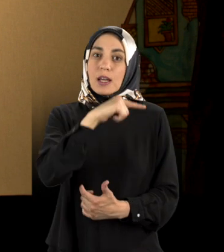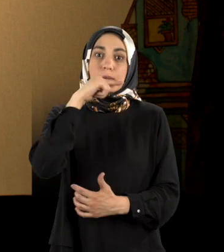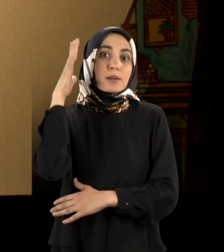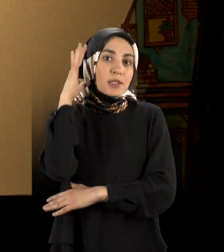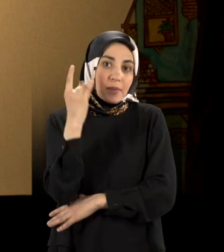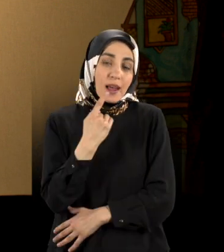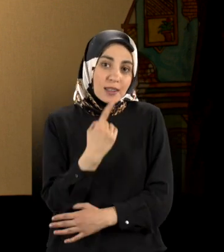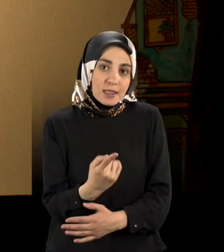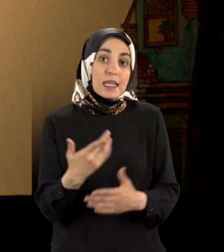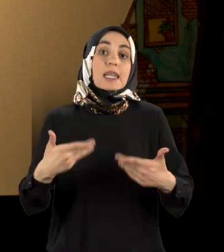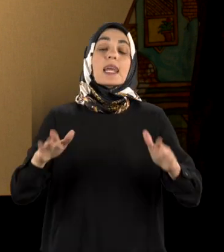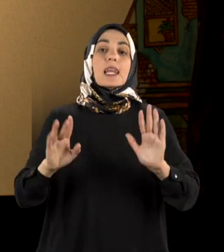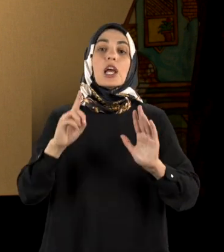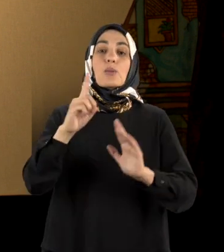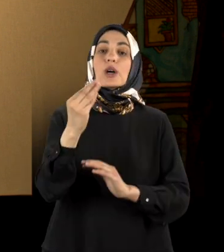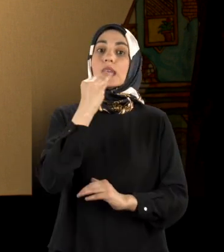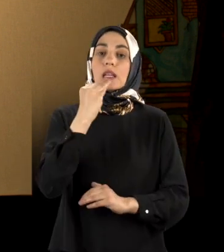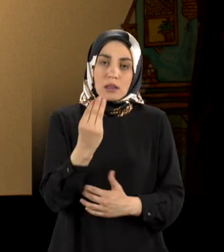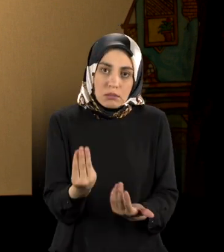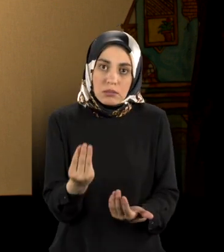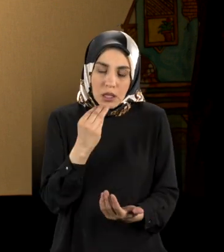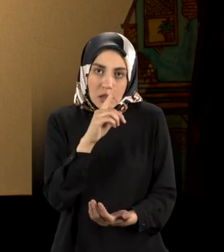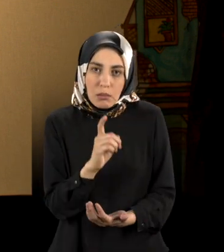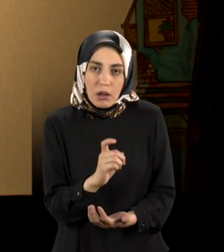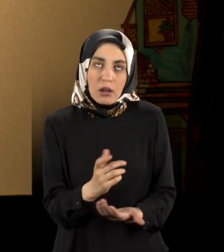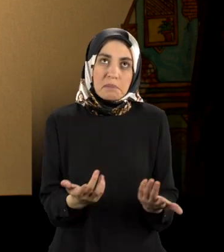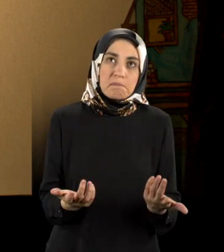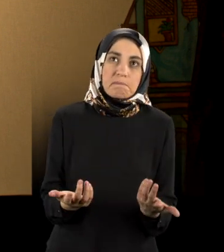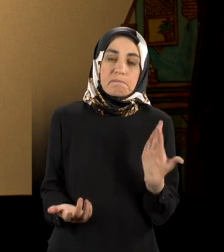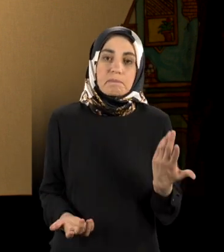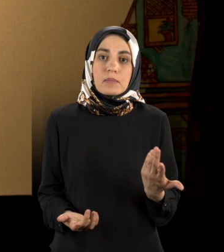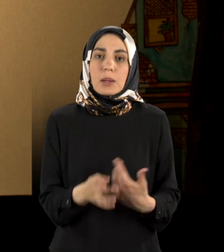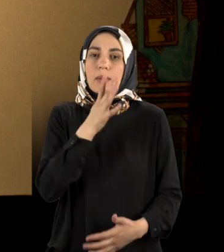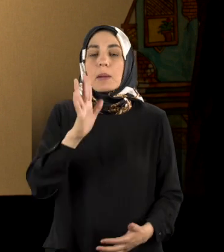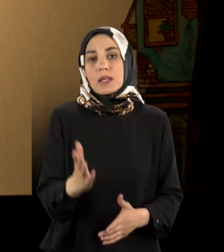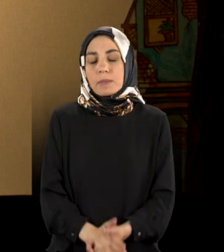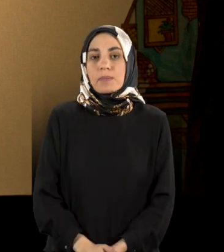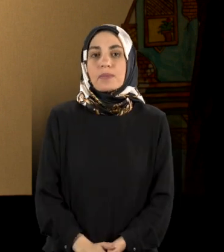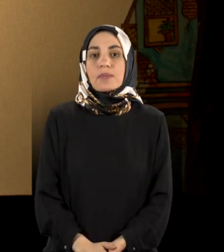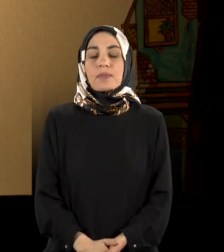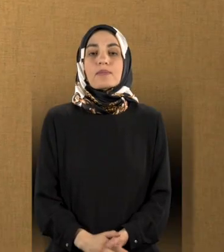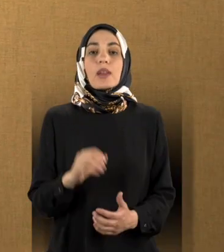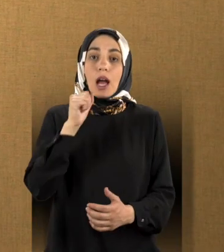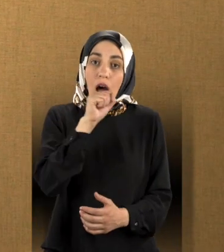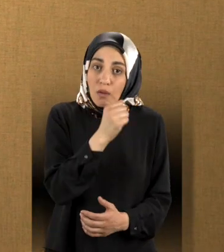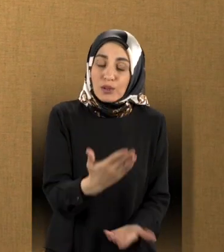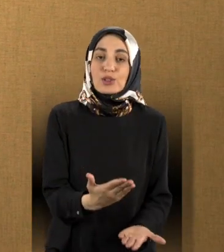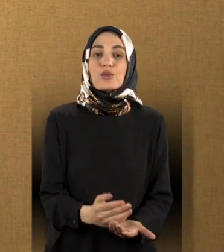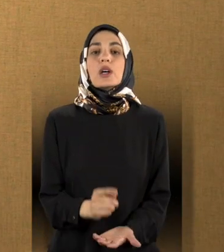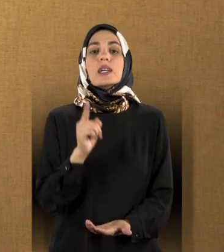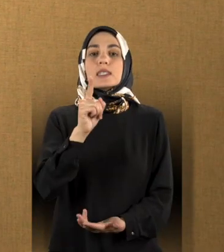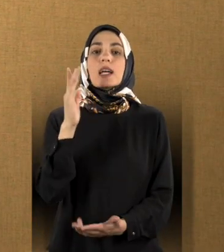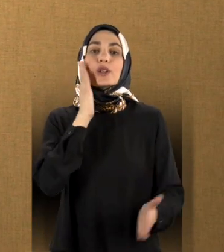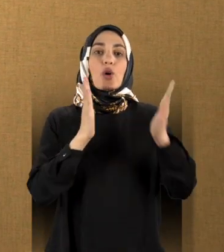neymiş bakalım kırmızı minare işte değil bu yenir yenir mi bilemedim hep